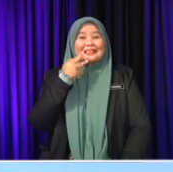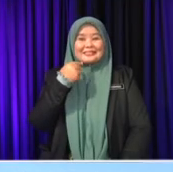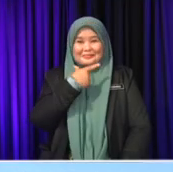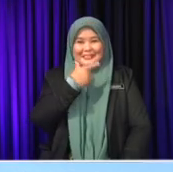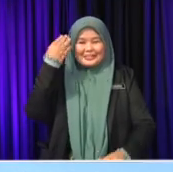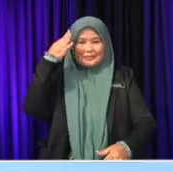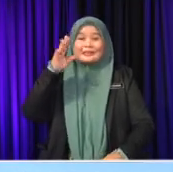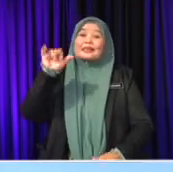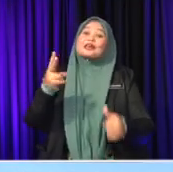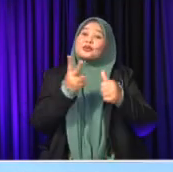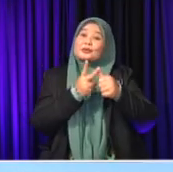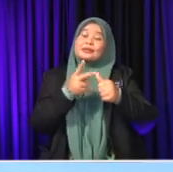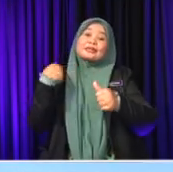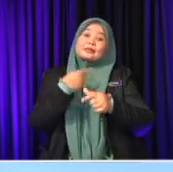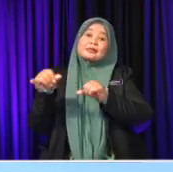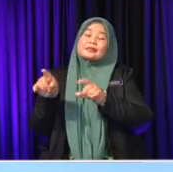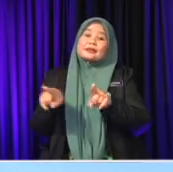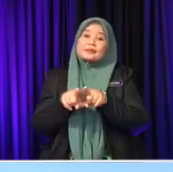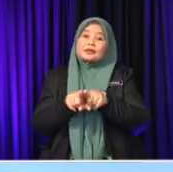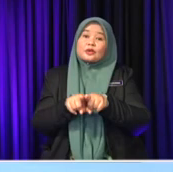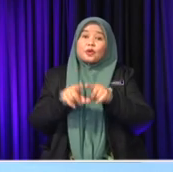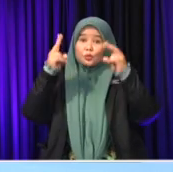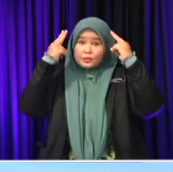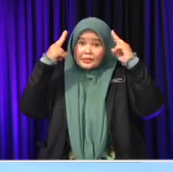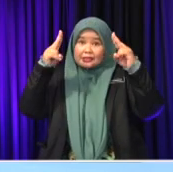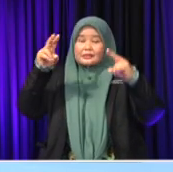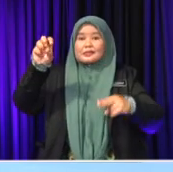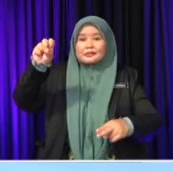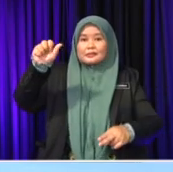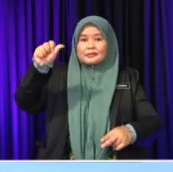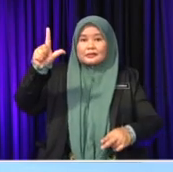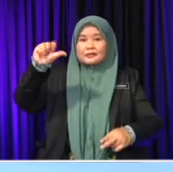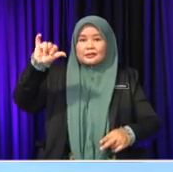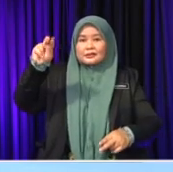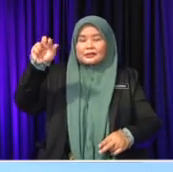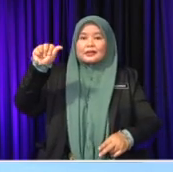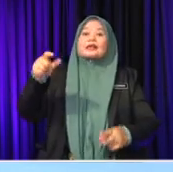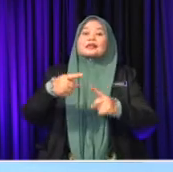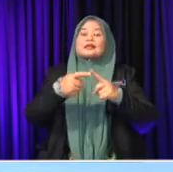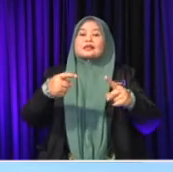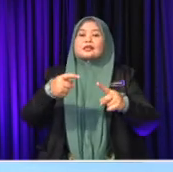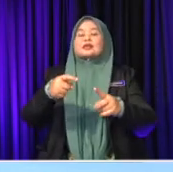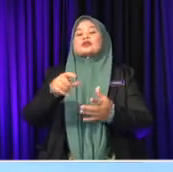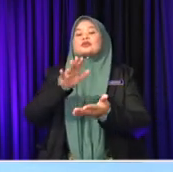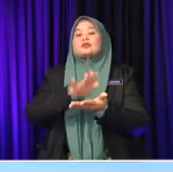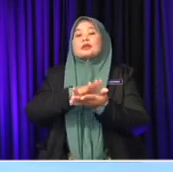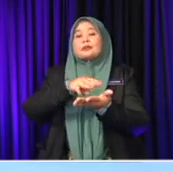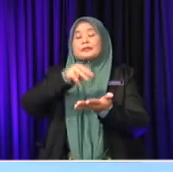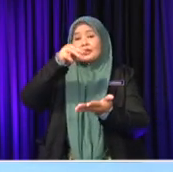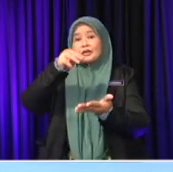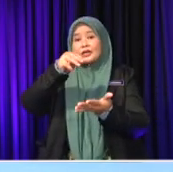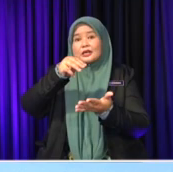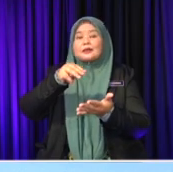Yang kedua kita juga bersama dengan Ustadzah Salina busrowi dari SMK Taman